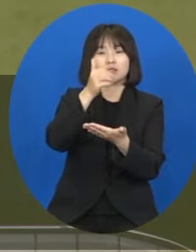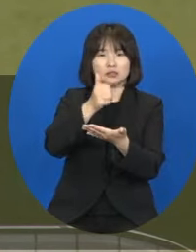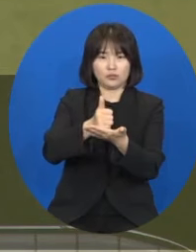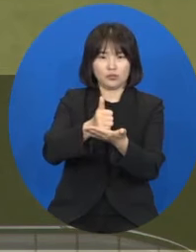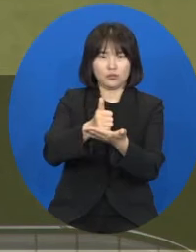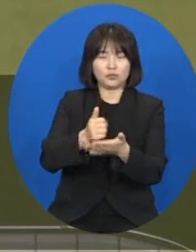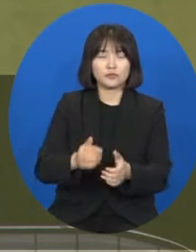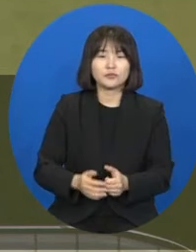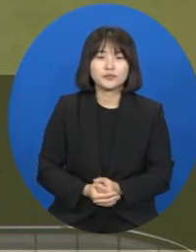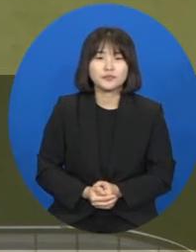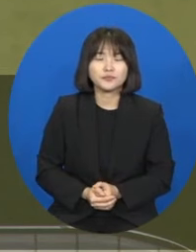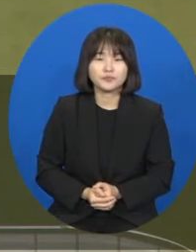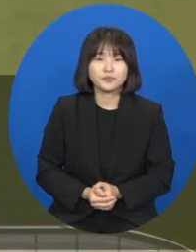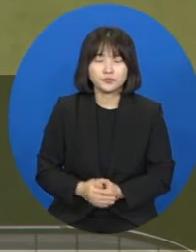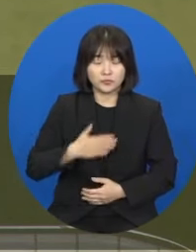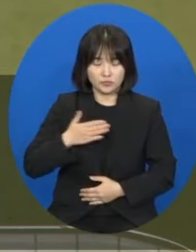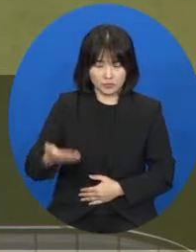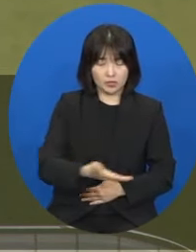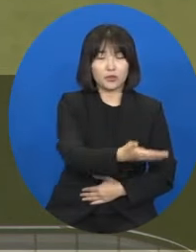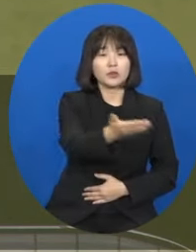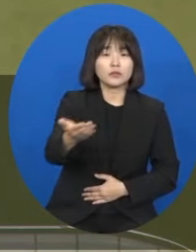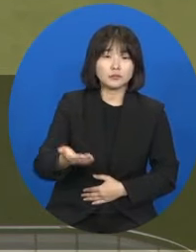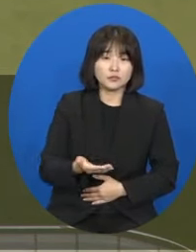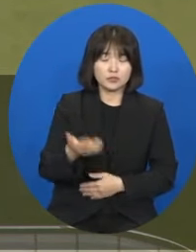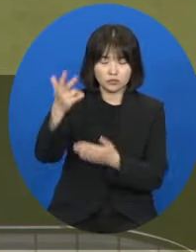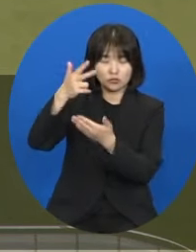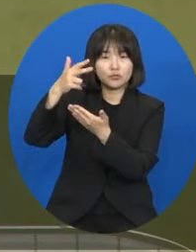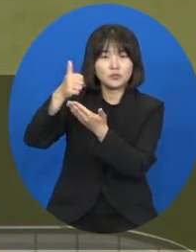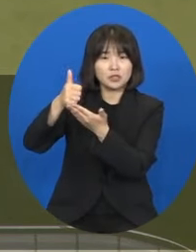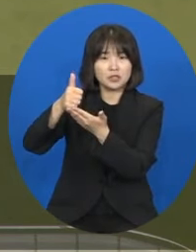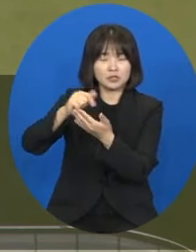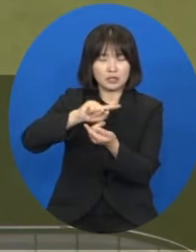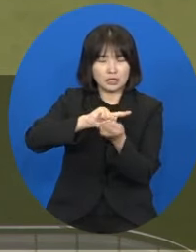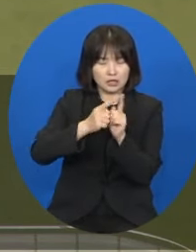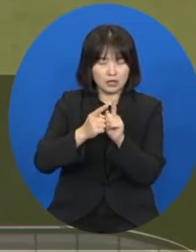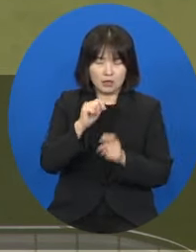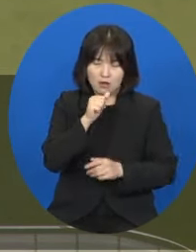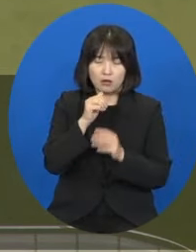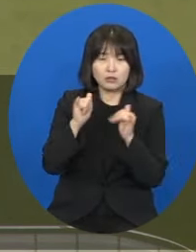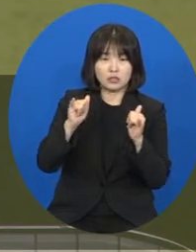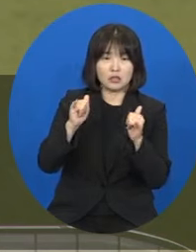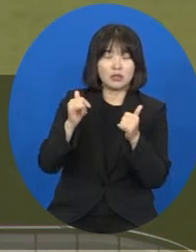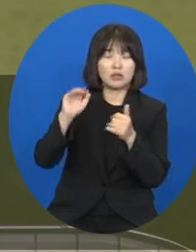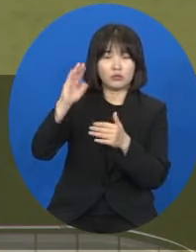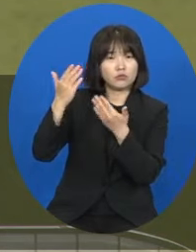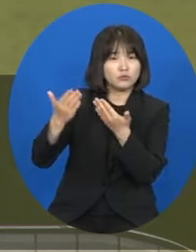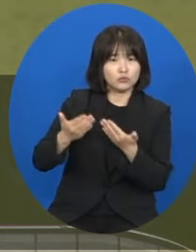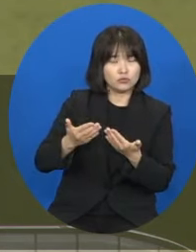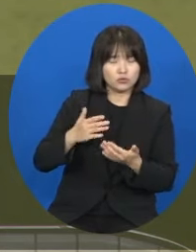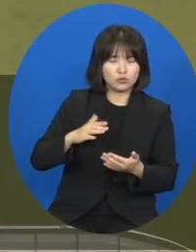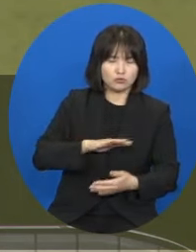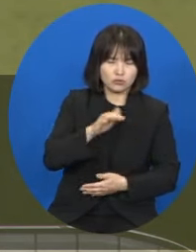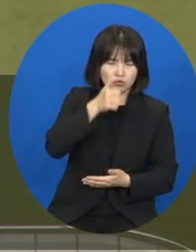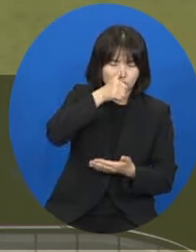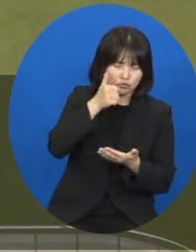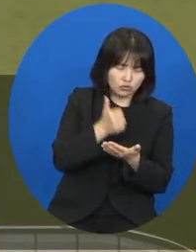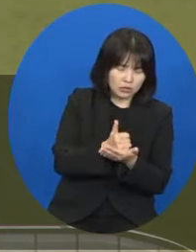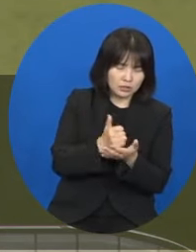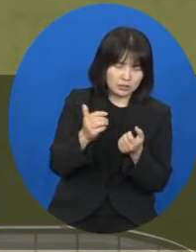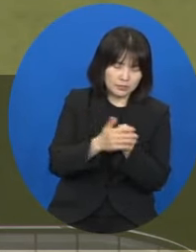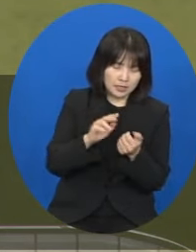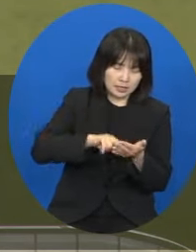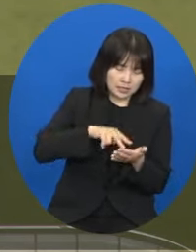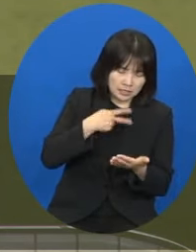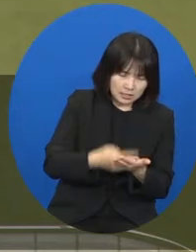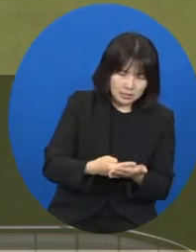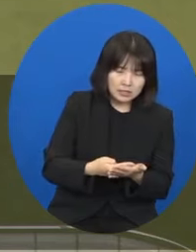그리스도라. 저와 여러분에게 주님께서 대언자가 되어주십니다. 우리가 때로는 죄로 말미암아 넘어지고